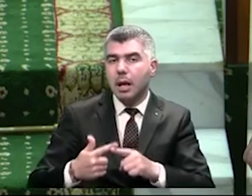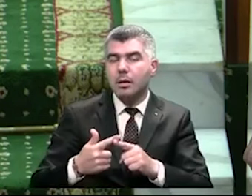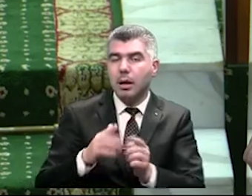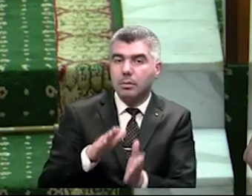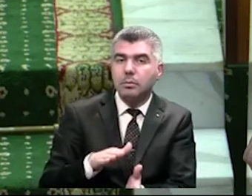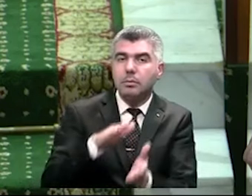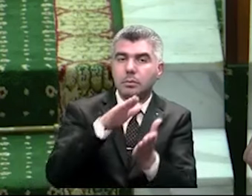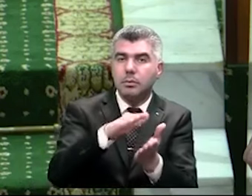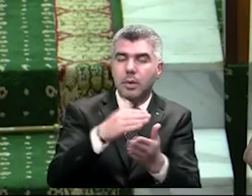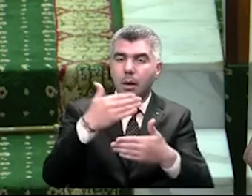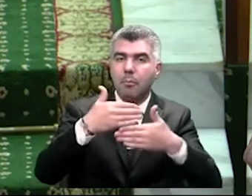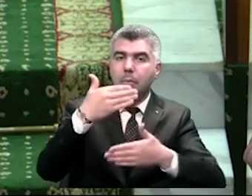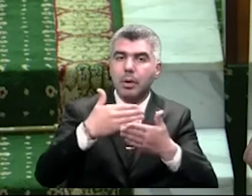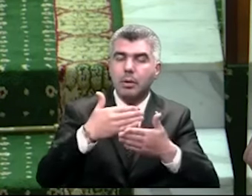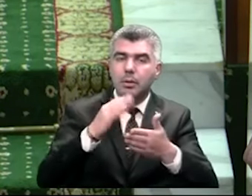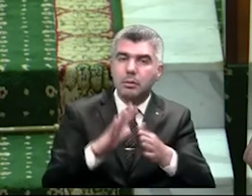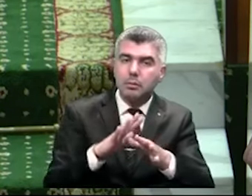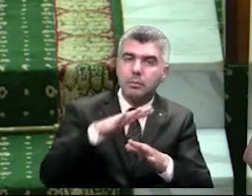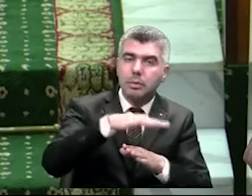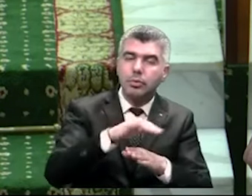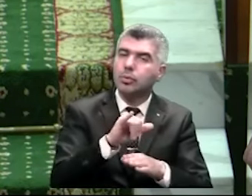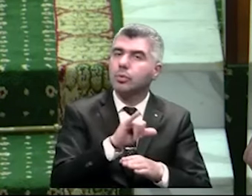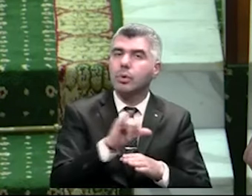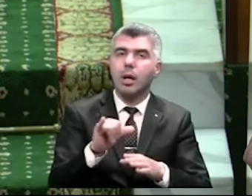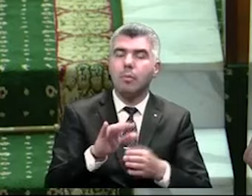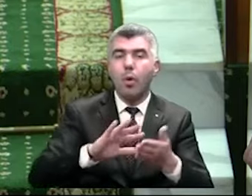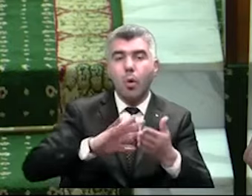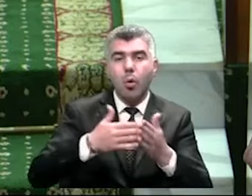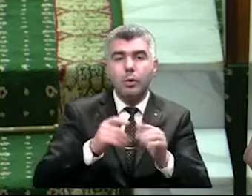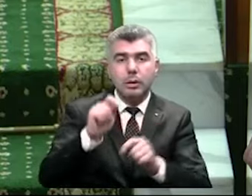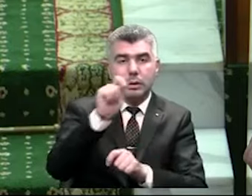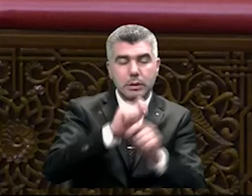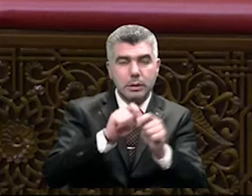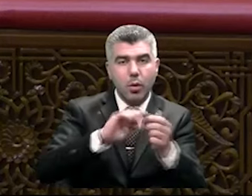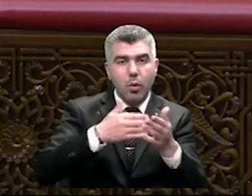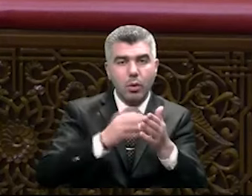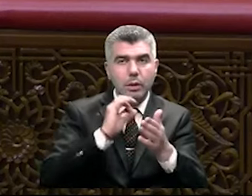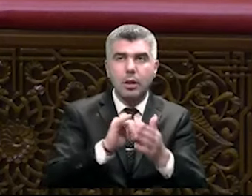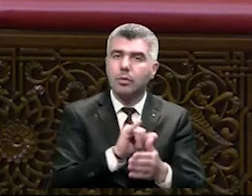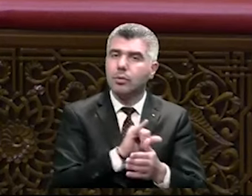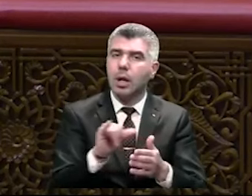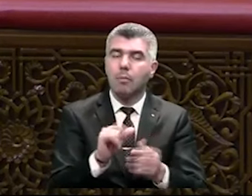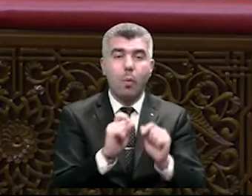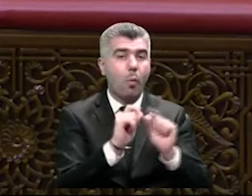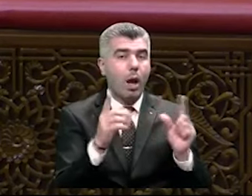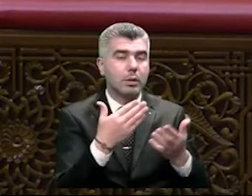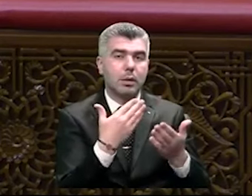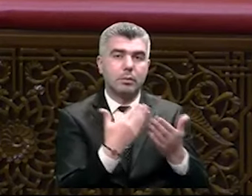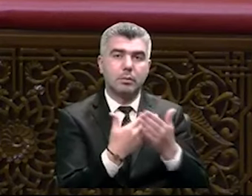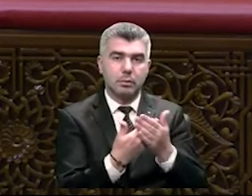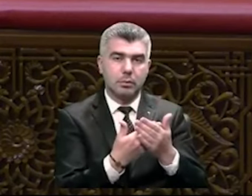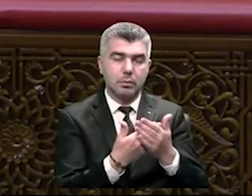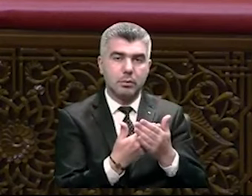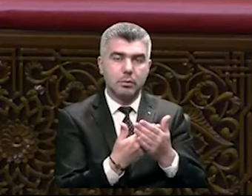انجاز هذه السدود التليه فكانت غير كافيه باش تنجز كل هذ السدود باش نكونوا كذلك صرحاء مع المغاربه وبالتالي